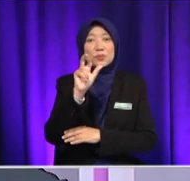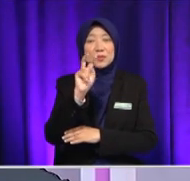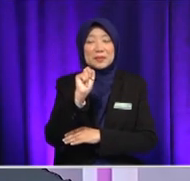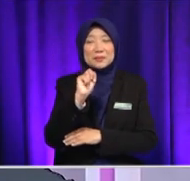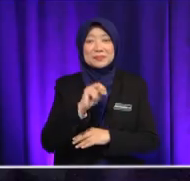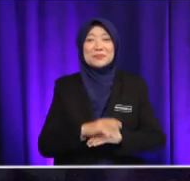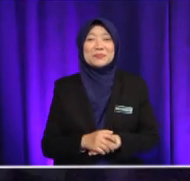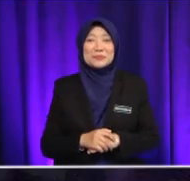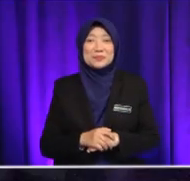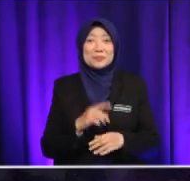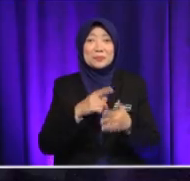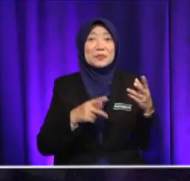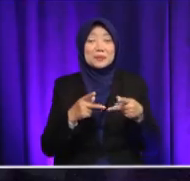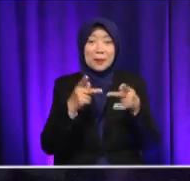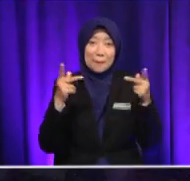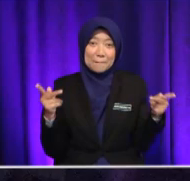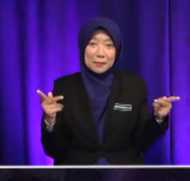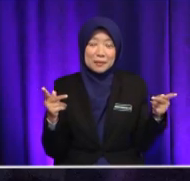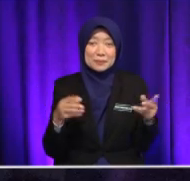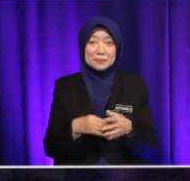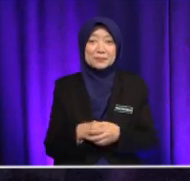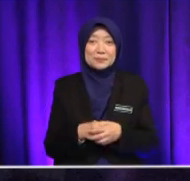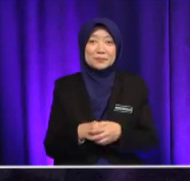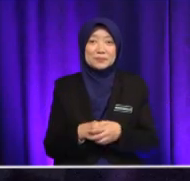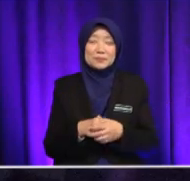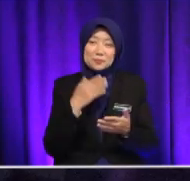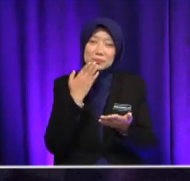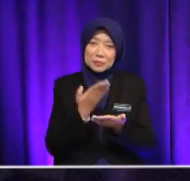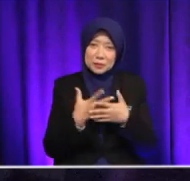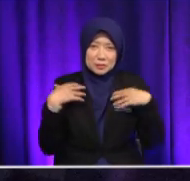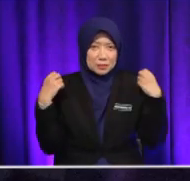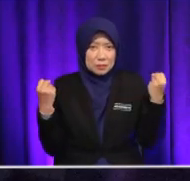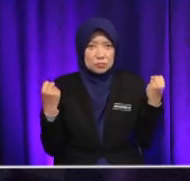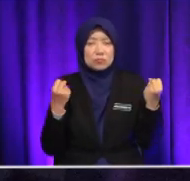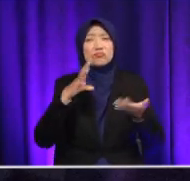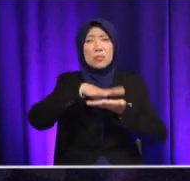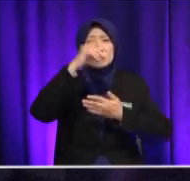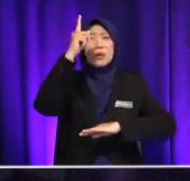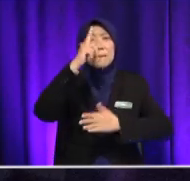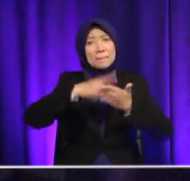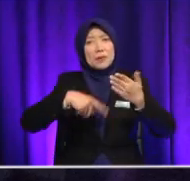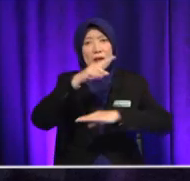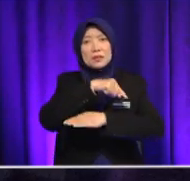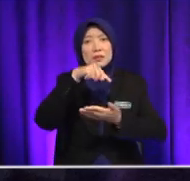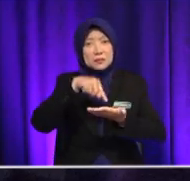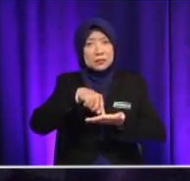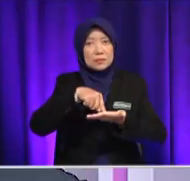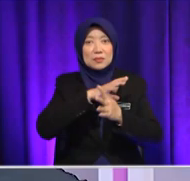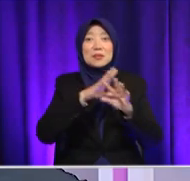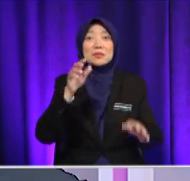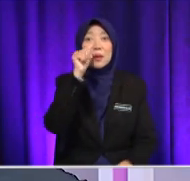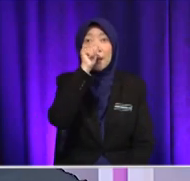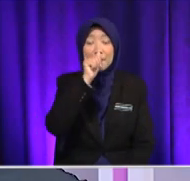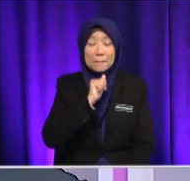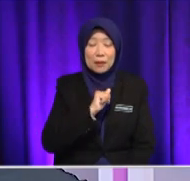sama Sean. Apa khabar Cikgu? Khabar baik Sean. Okey Cikgu, apa sebenarnya kita akan belajar hari ini Cikgu? Okey, so memang dah tak sabar daripada tadi